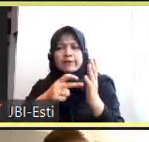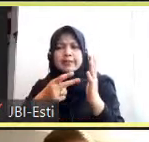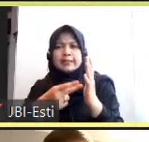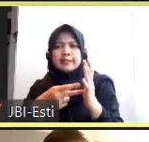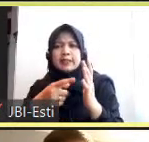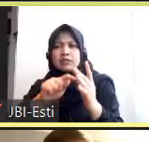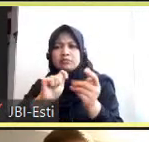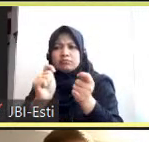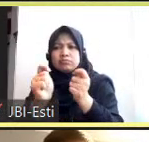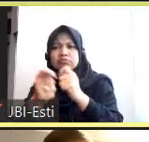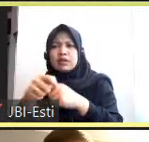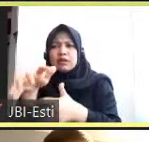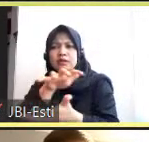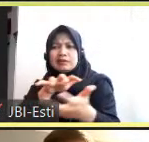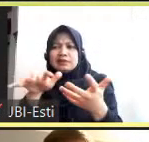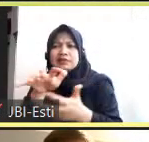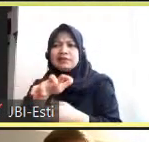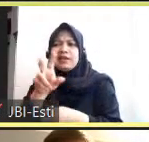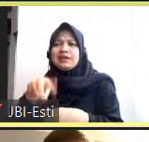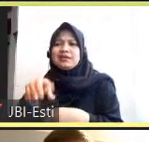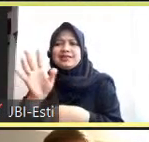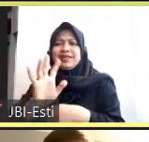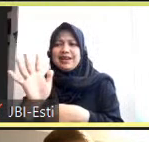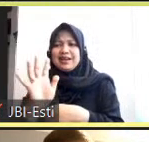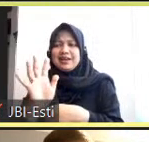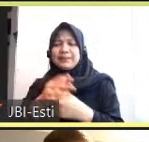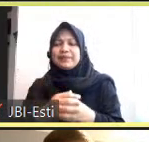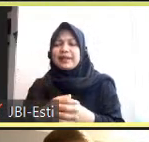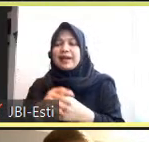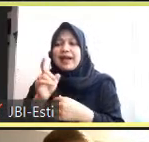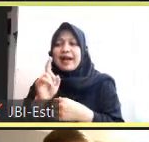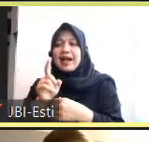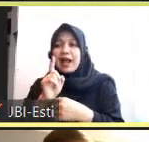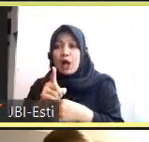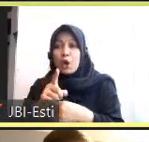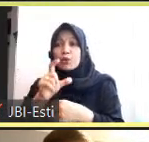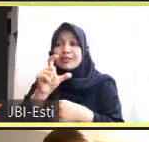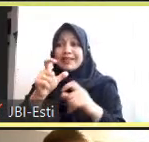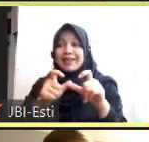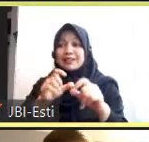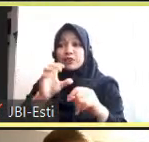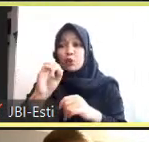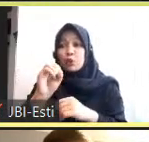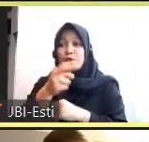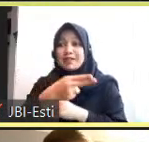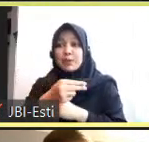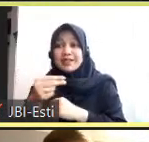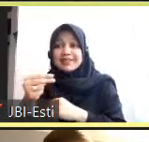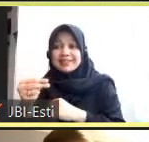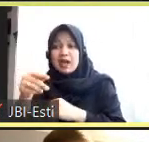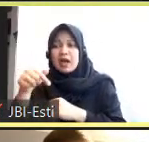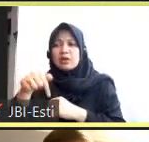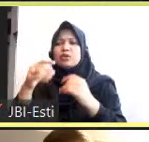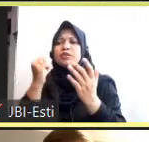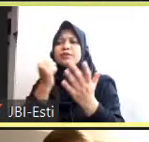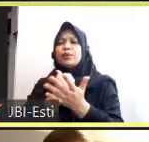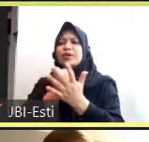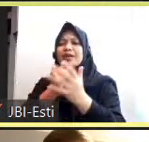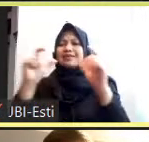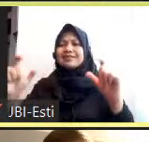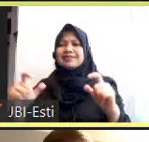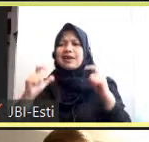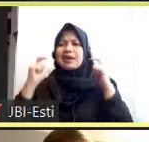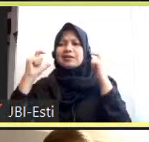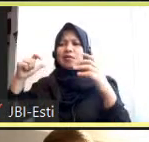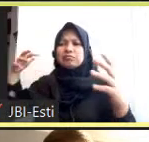terjadi lagi. Nah, kalau refleksi tentang CSO di Indonesia, ya sebenarnya sejarahnya panjang, bahkan dari sebelum